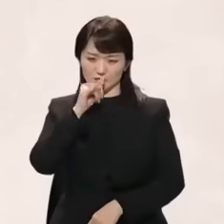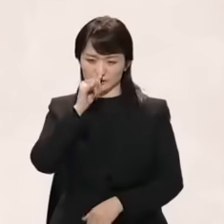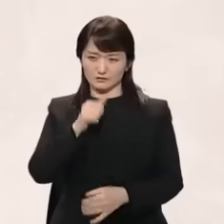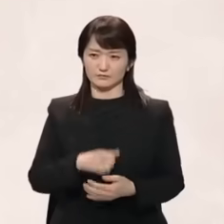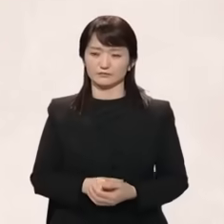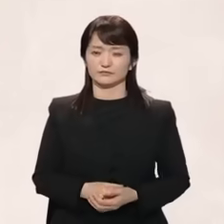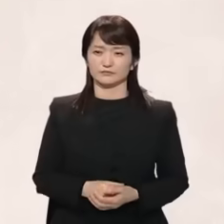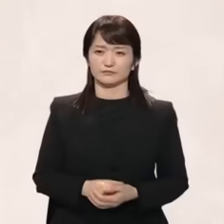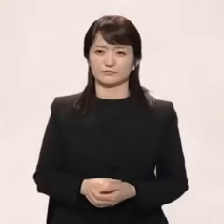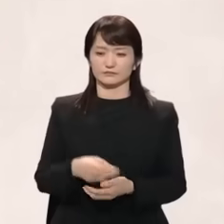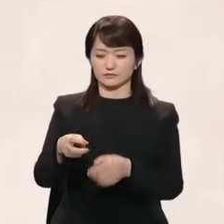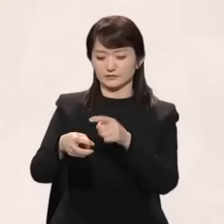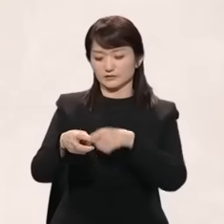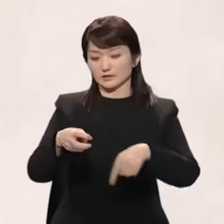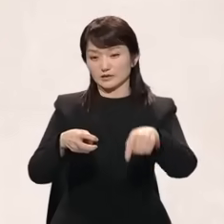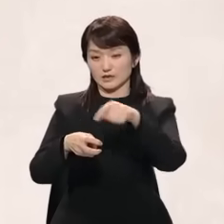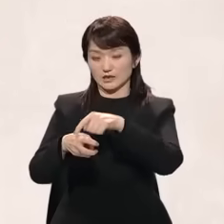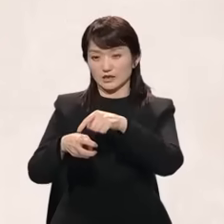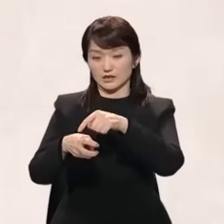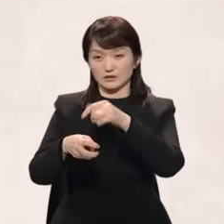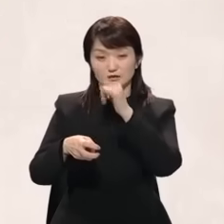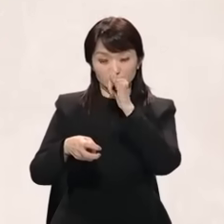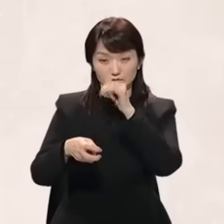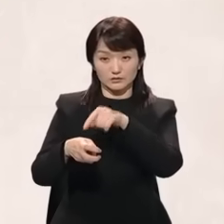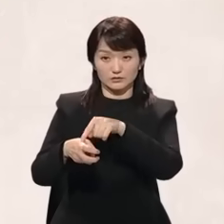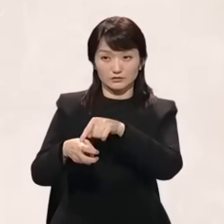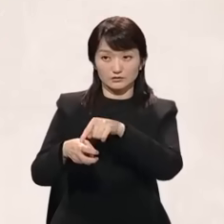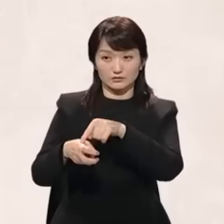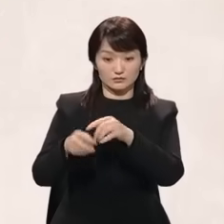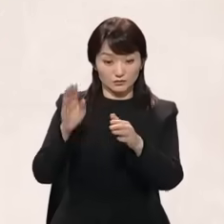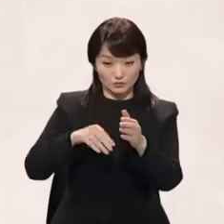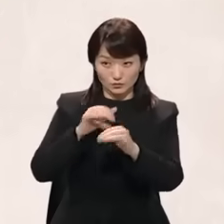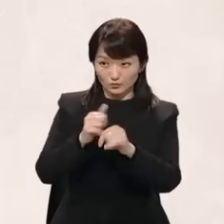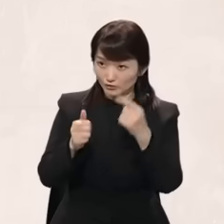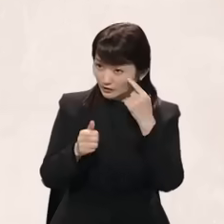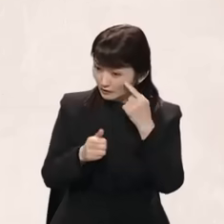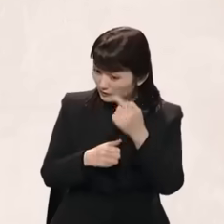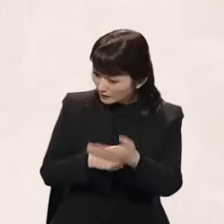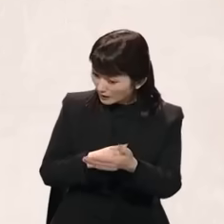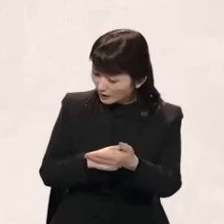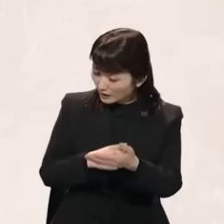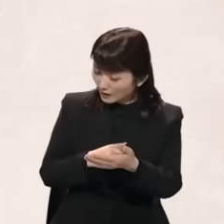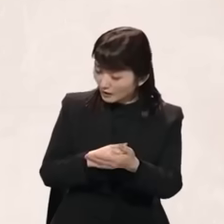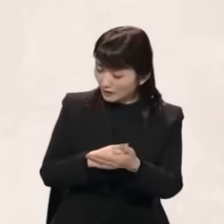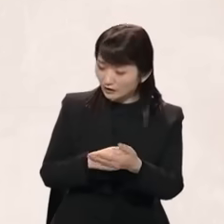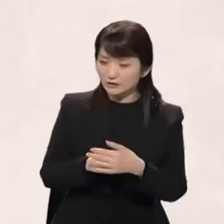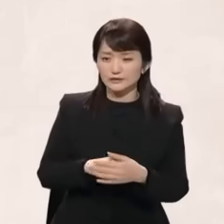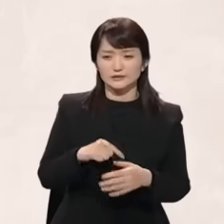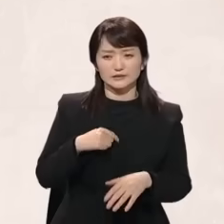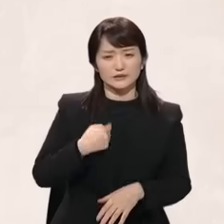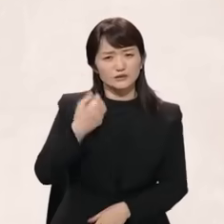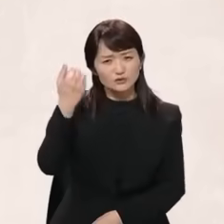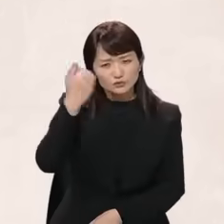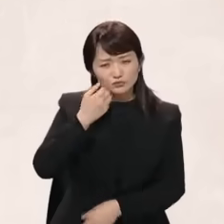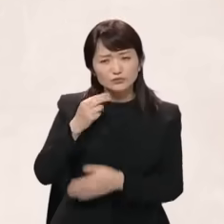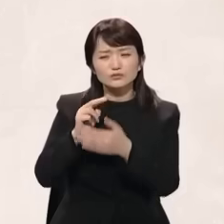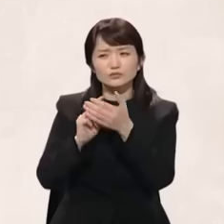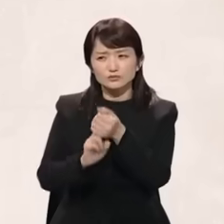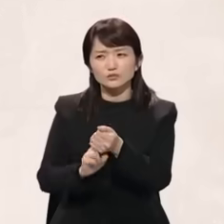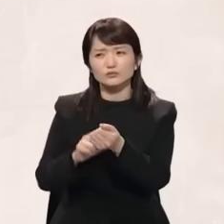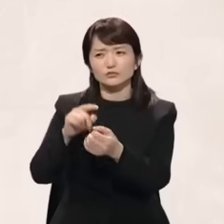안에도 배지 같은 게 있어서 혹시 공무원 아니냐. 공무원이기 때문에 자신의 신분을 감추기